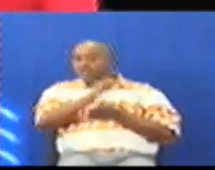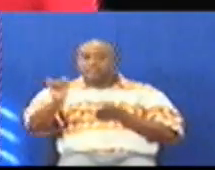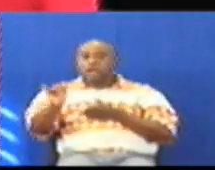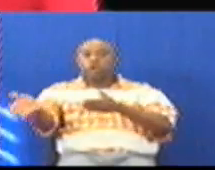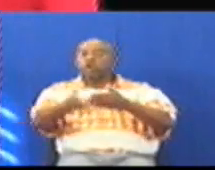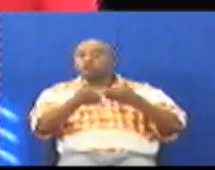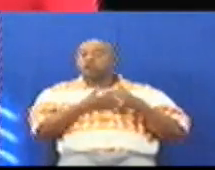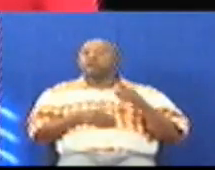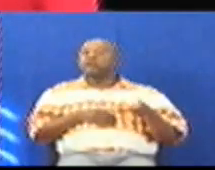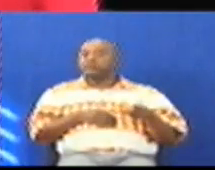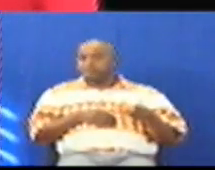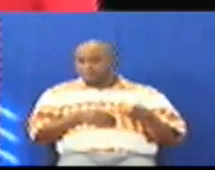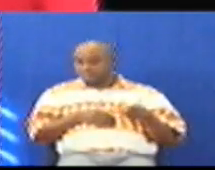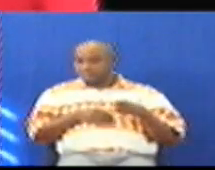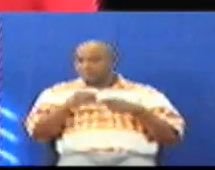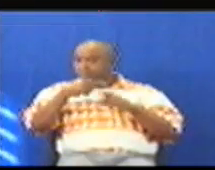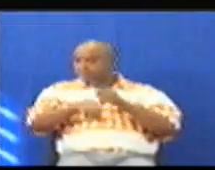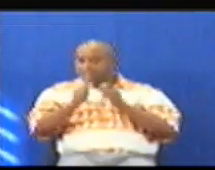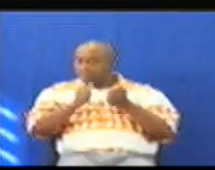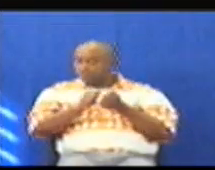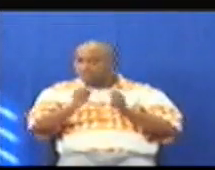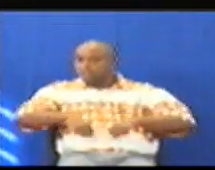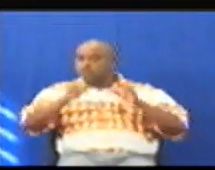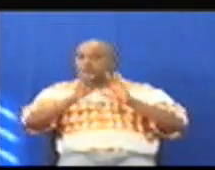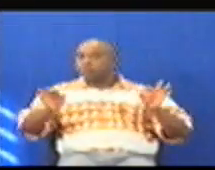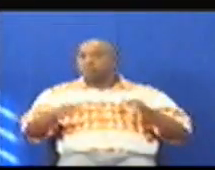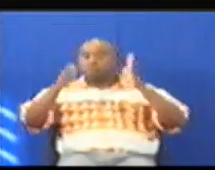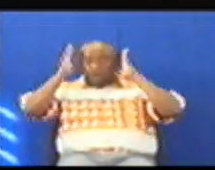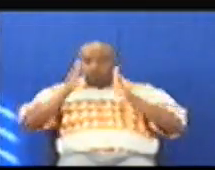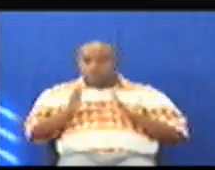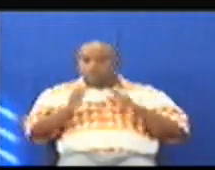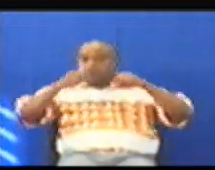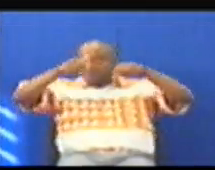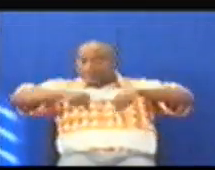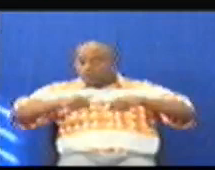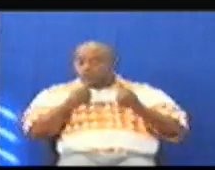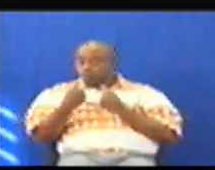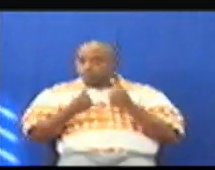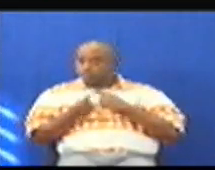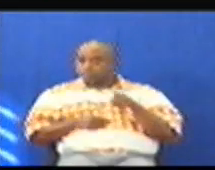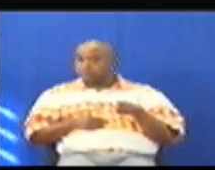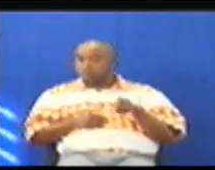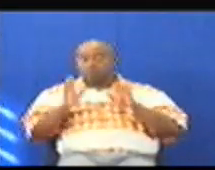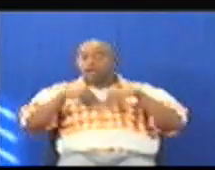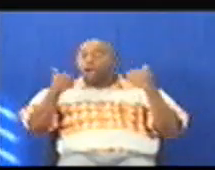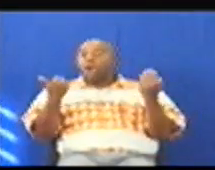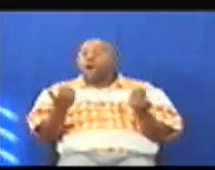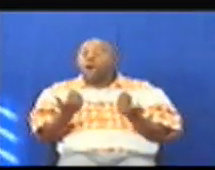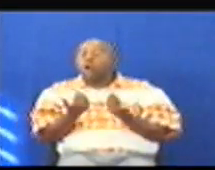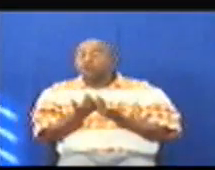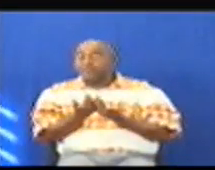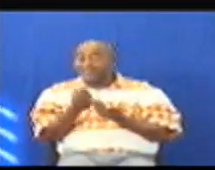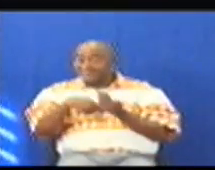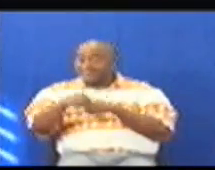hii ina impact gani katika masuala mazima ya good governance? Mheshimiwa Speaker, hapa leo tunapozungumza, dunia ndani ya kipindi